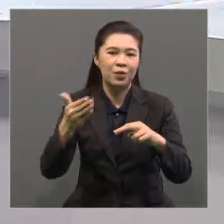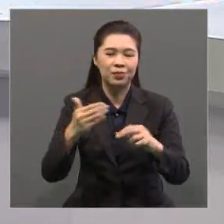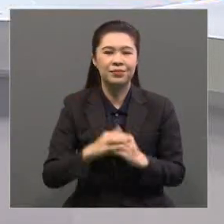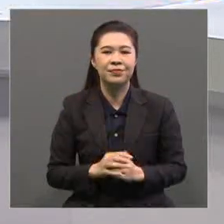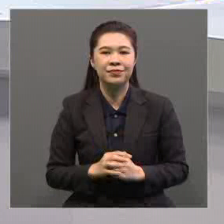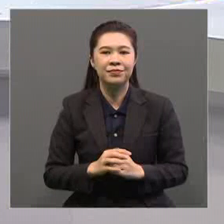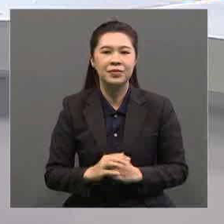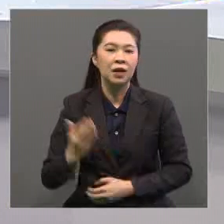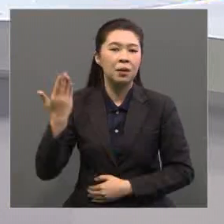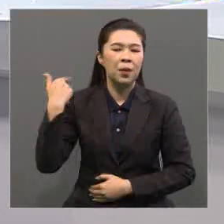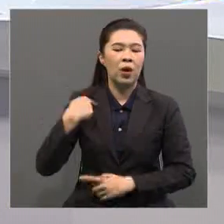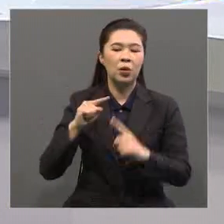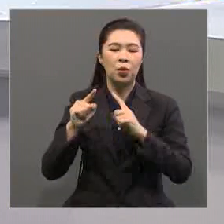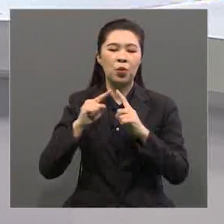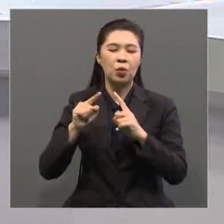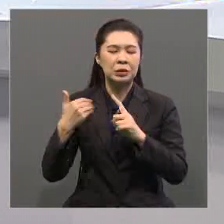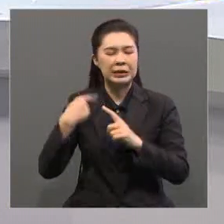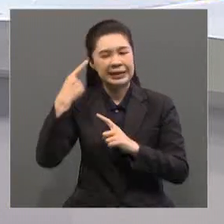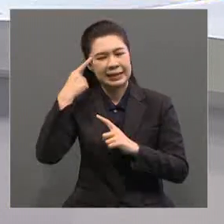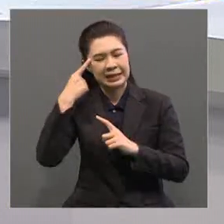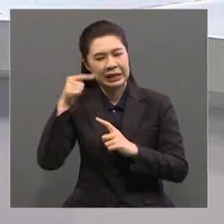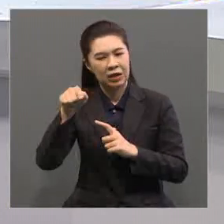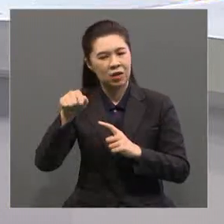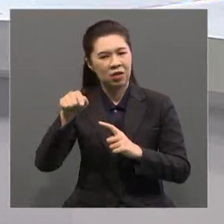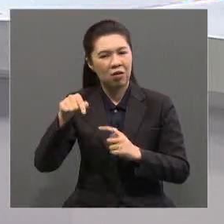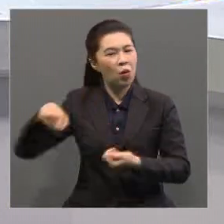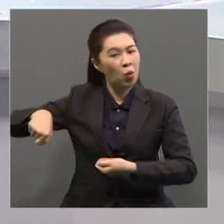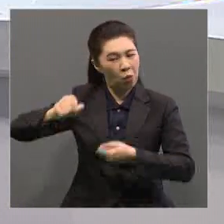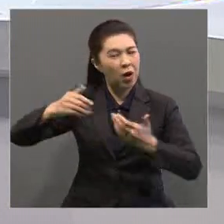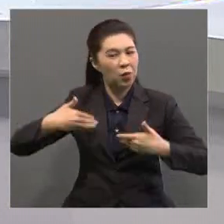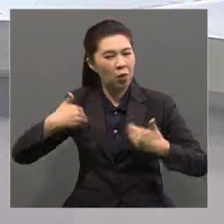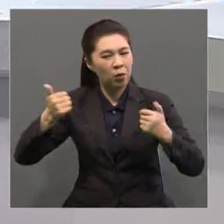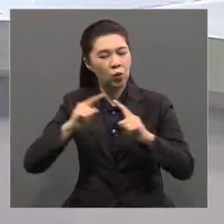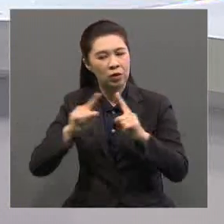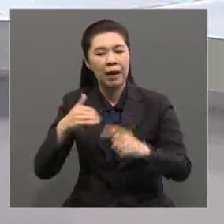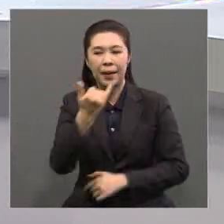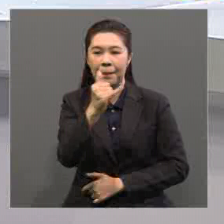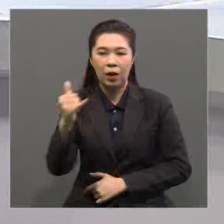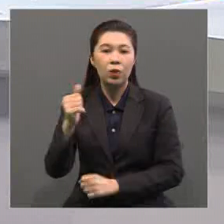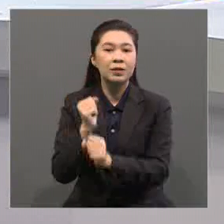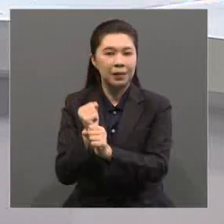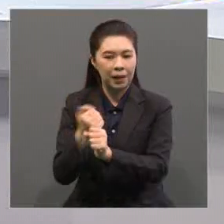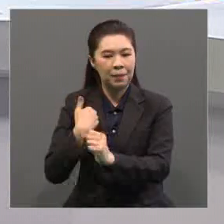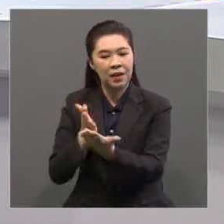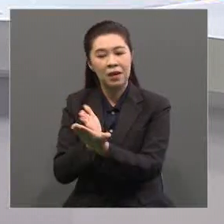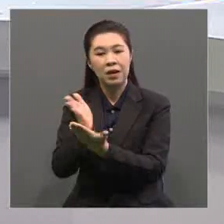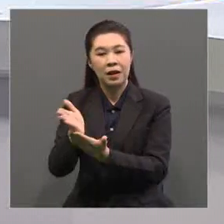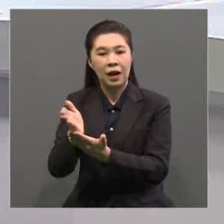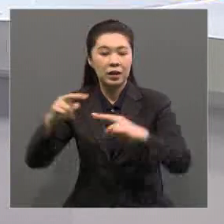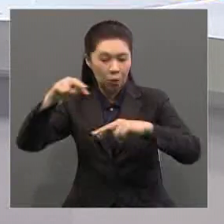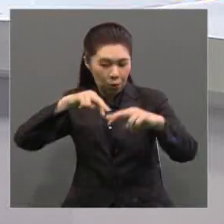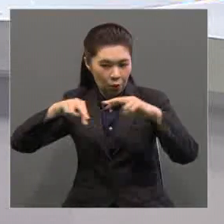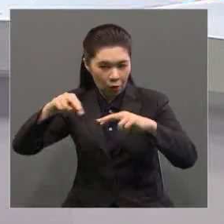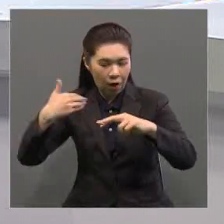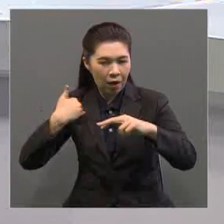เมื่อวานนี้คุยกันเหมือนกันว่าเนี่ยอะไรหลายๆคนเทศกาลของความสุขแต่บางคนต้องทำงานนะครับอย่างโครงการปกครองเขาว่ารับแจ้งนะแจ้งเกิด